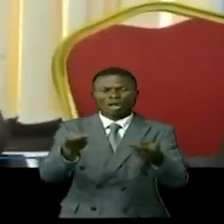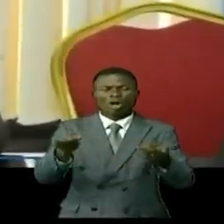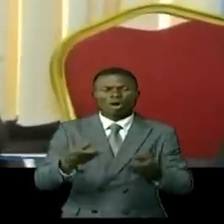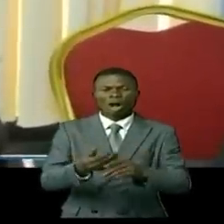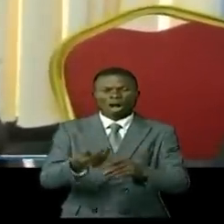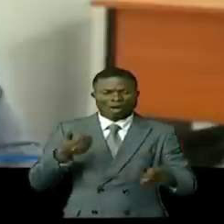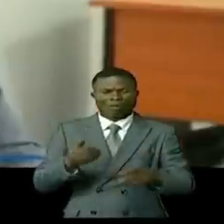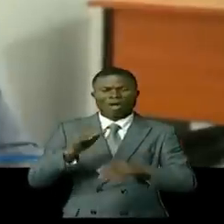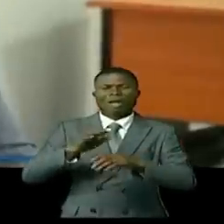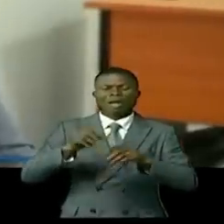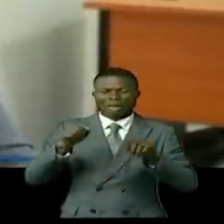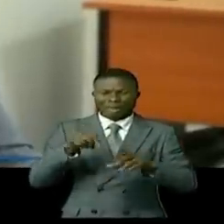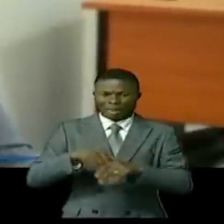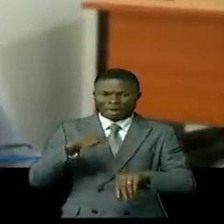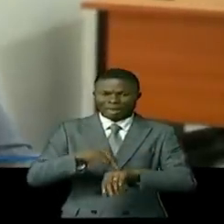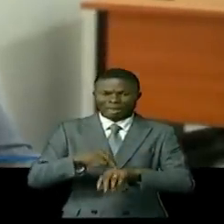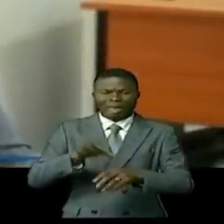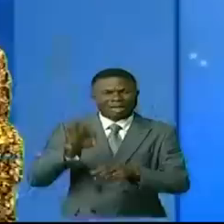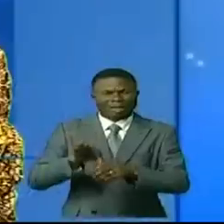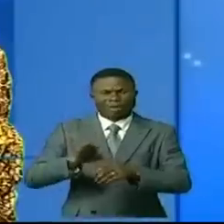avant, pendant et après.